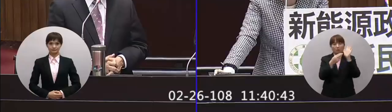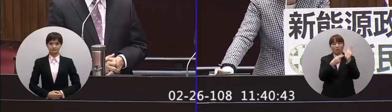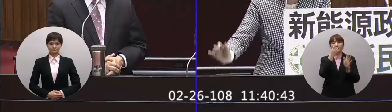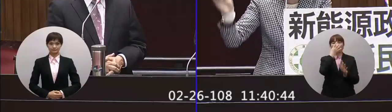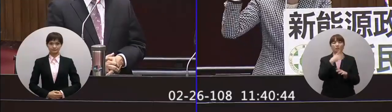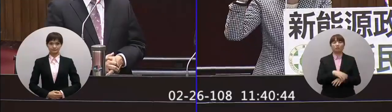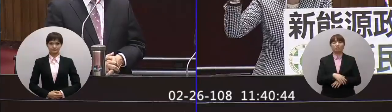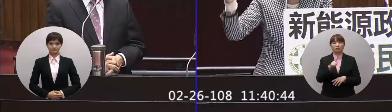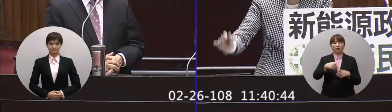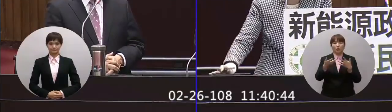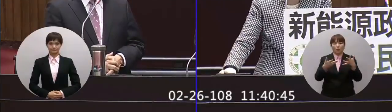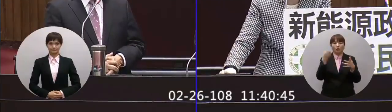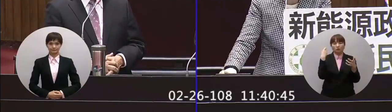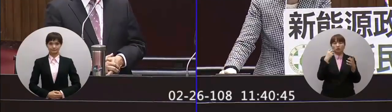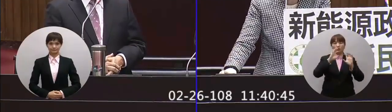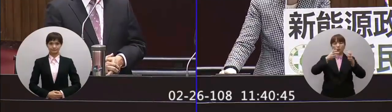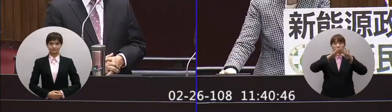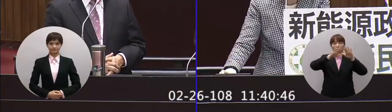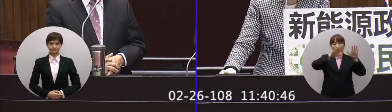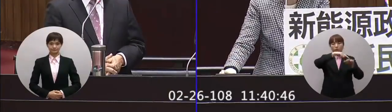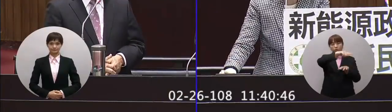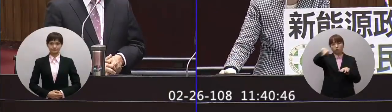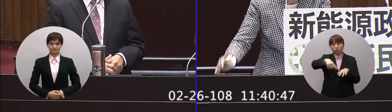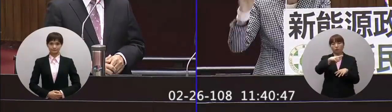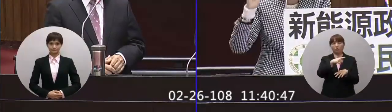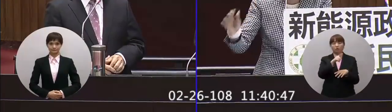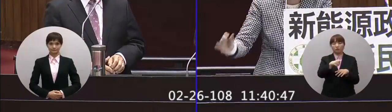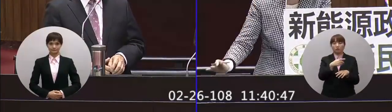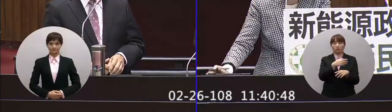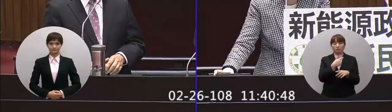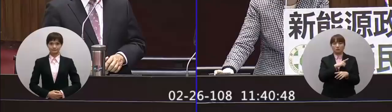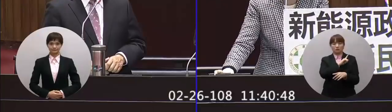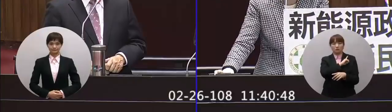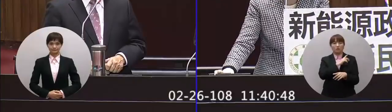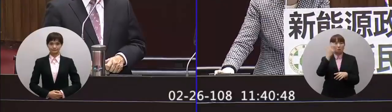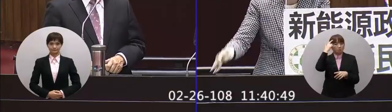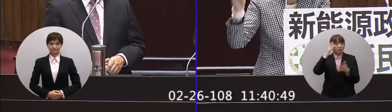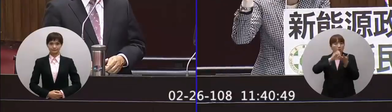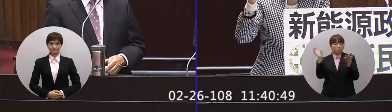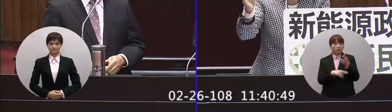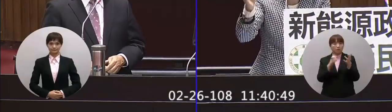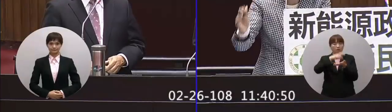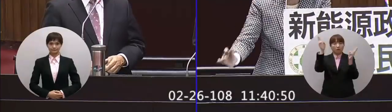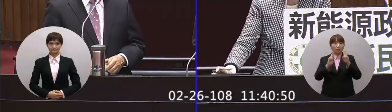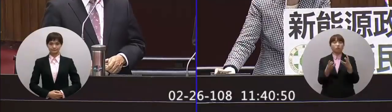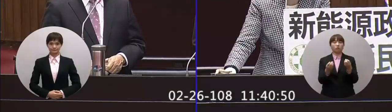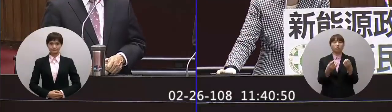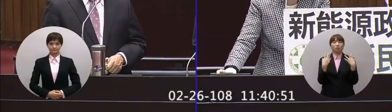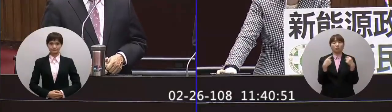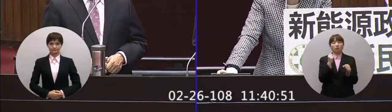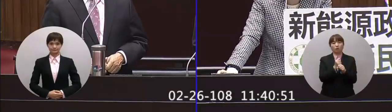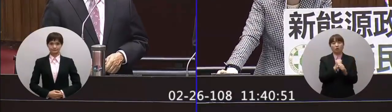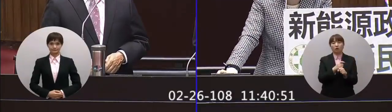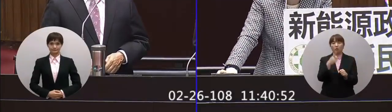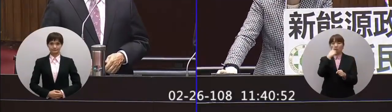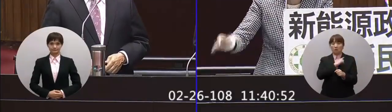理来啊！这么多的先进国家为什么还是没有办法摒弃掉核能这个选项？而你讲的信誓旦